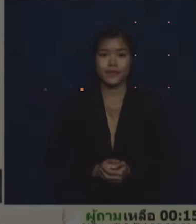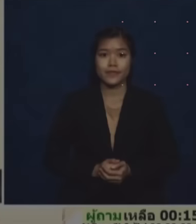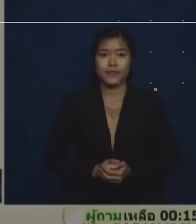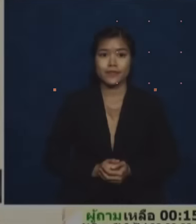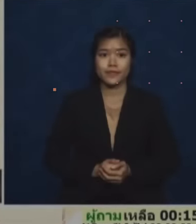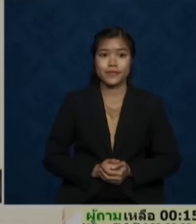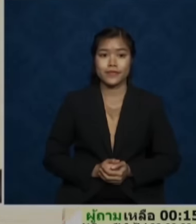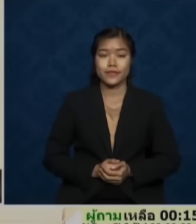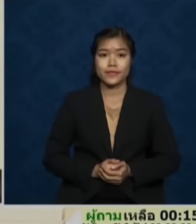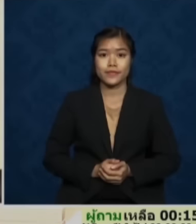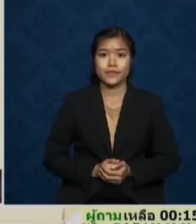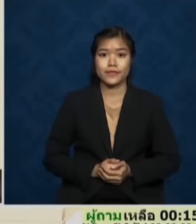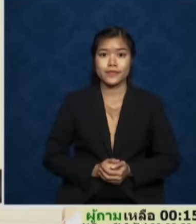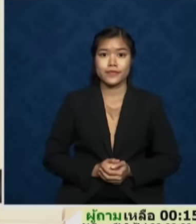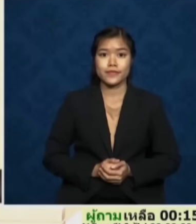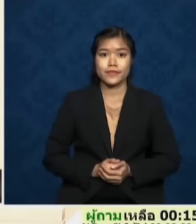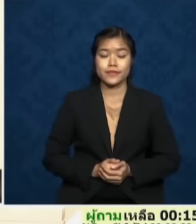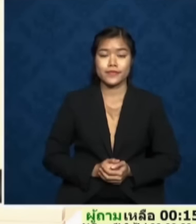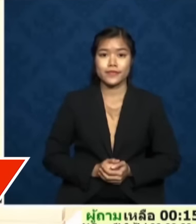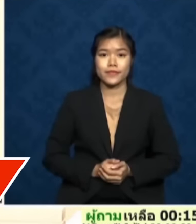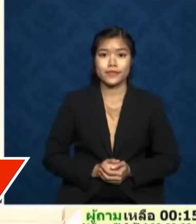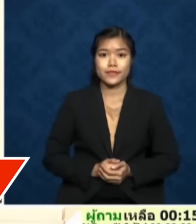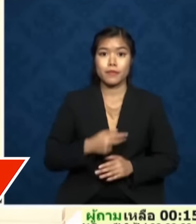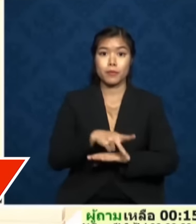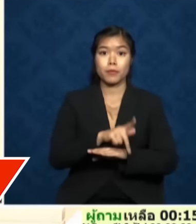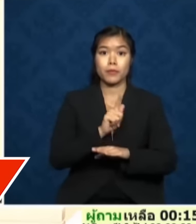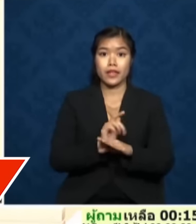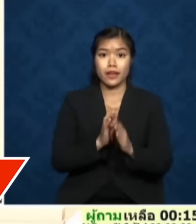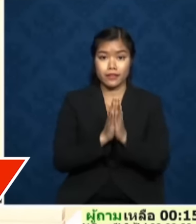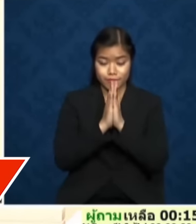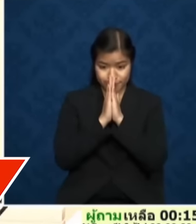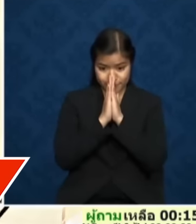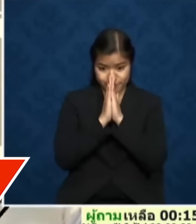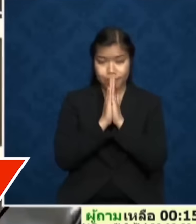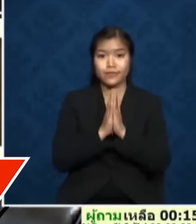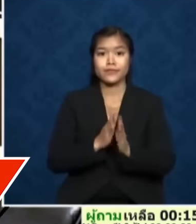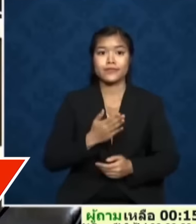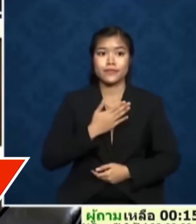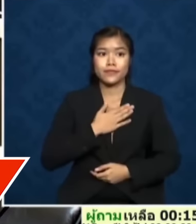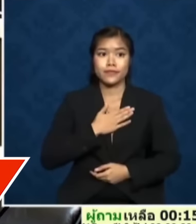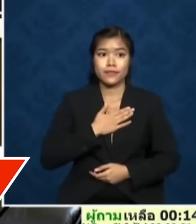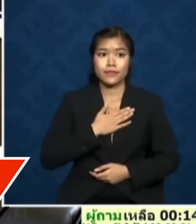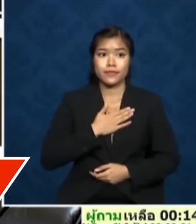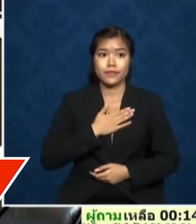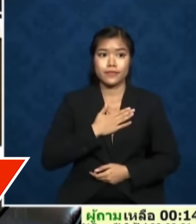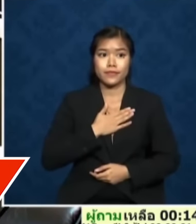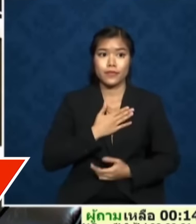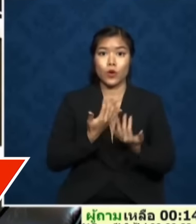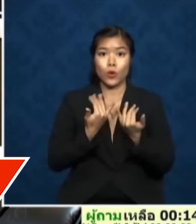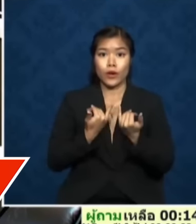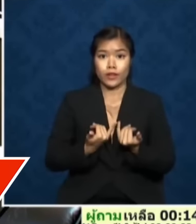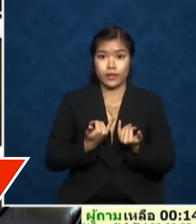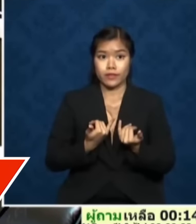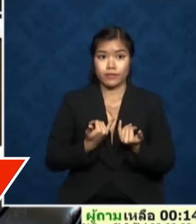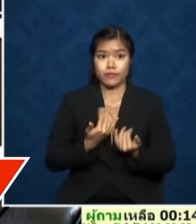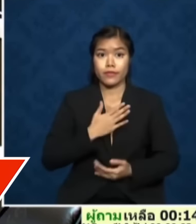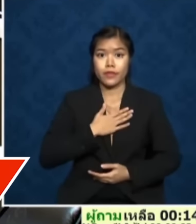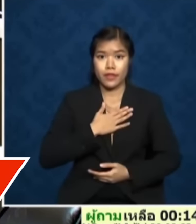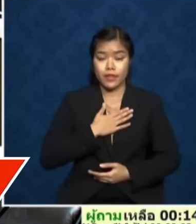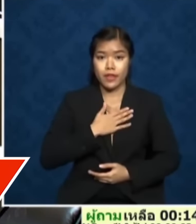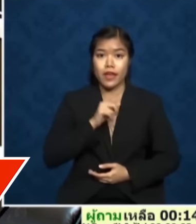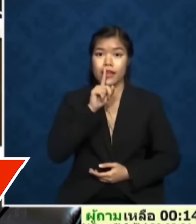เรียนประธานสภาที่ครบวันนี้ผมมีประเด็นที่จะประสงค์ที่จ